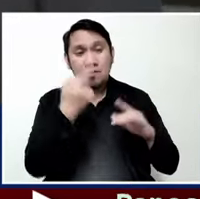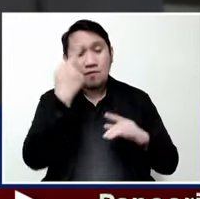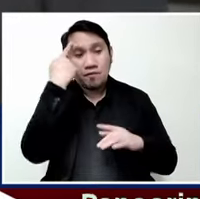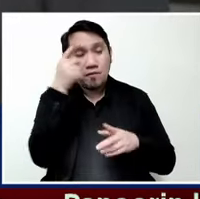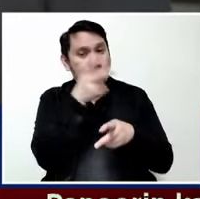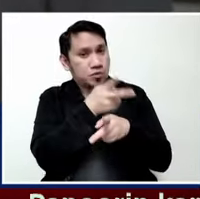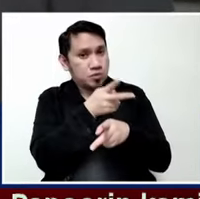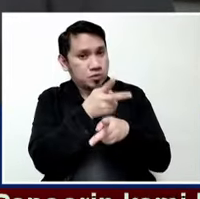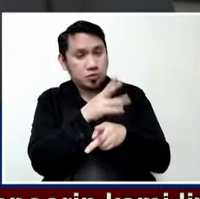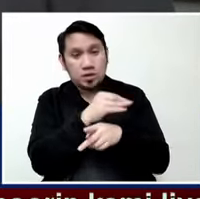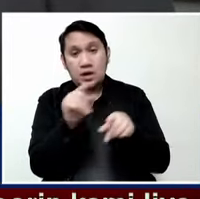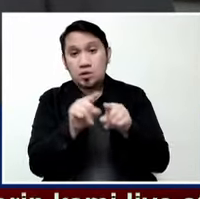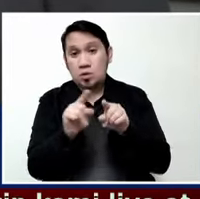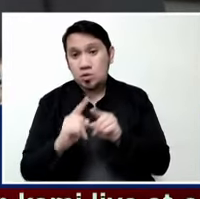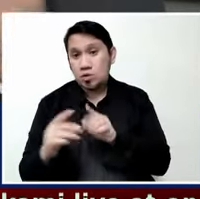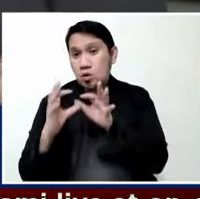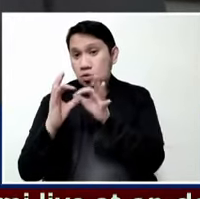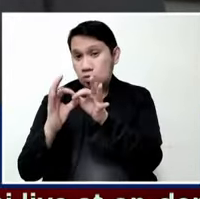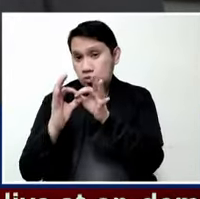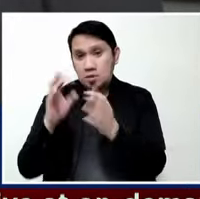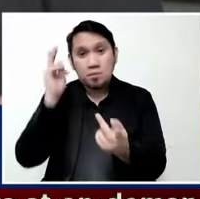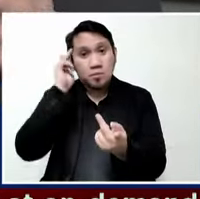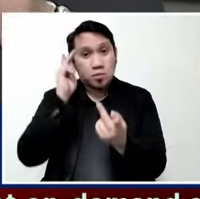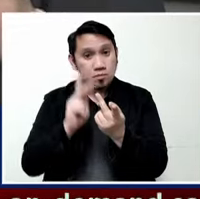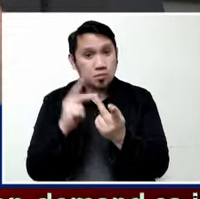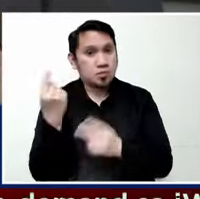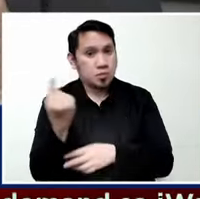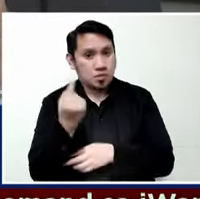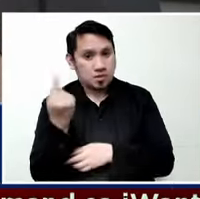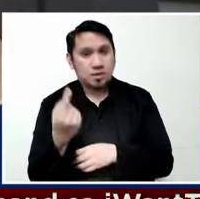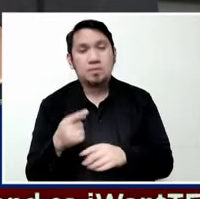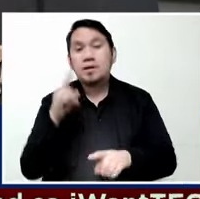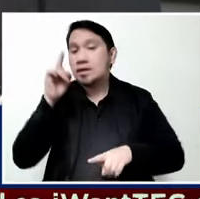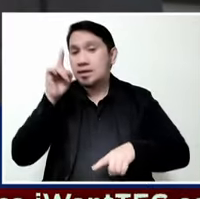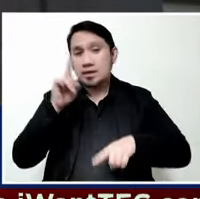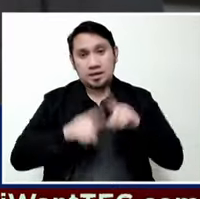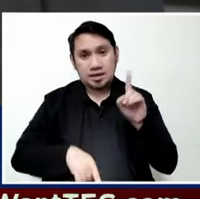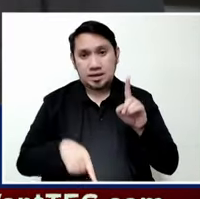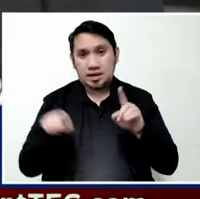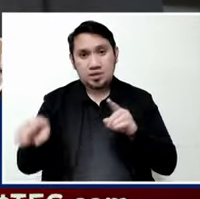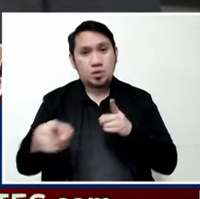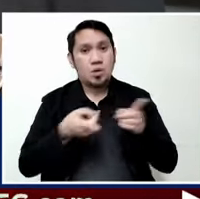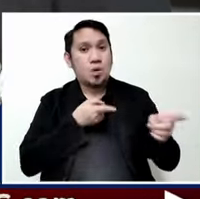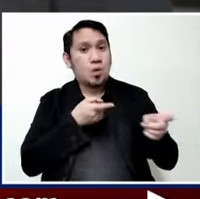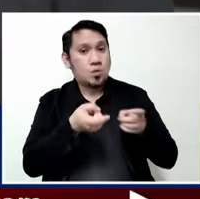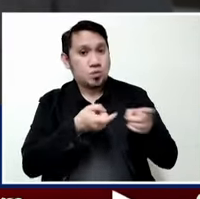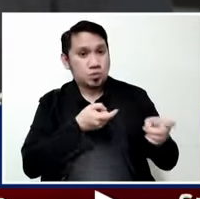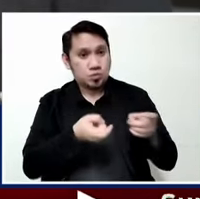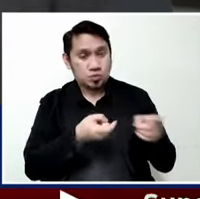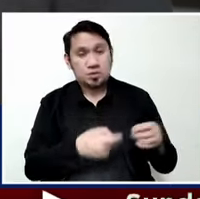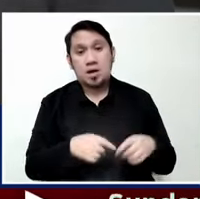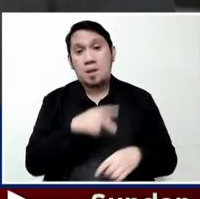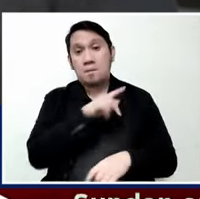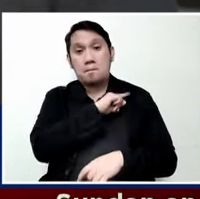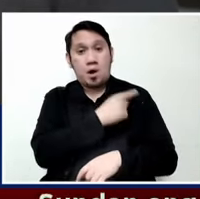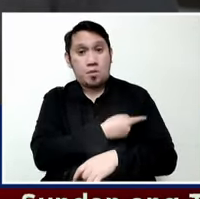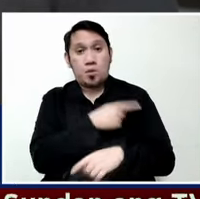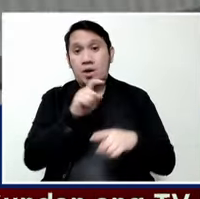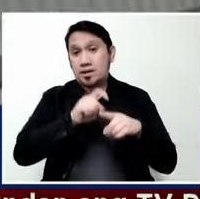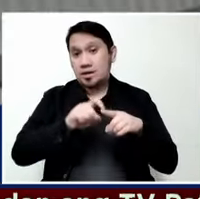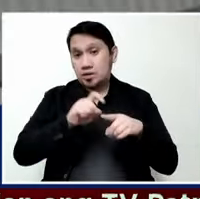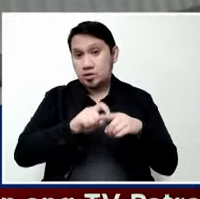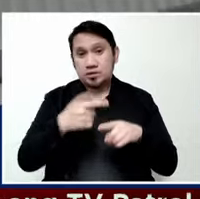and coordination purposes only. Ibig sabihin, hindi mo pwedeng kontrolin ang power grid mula sa kwartong